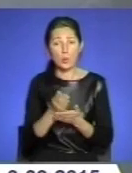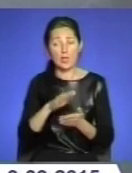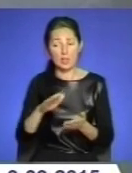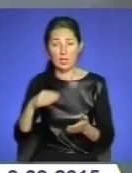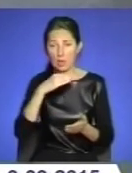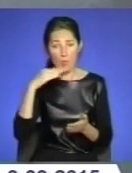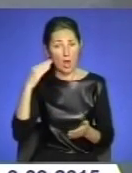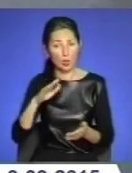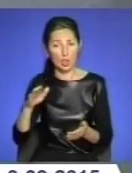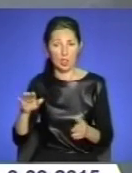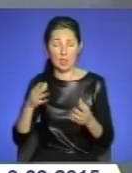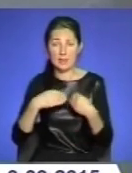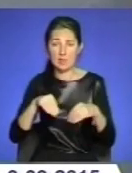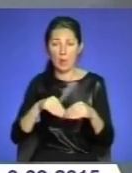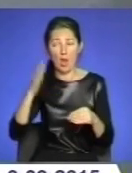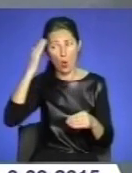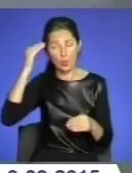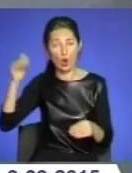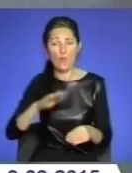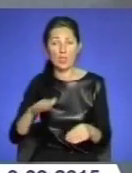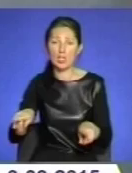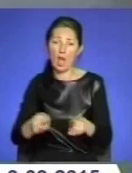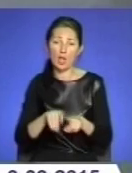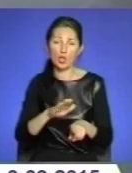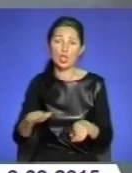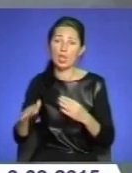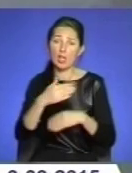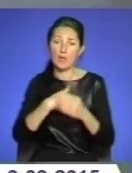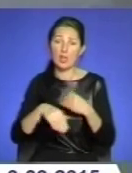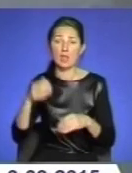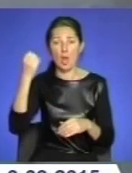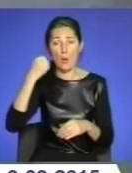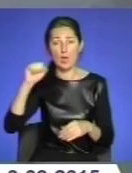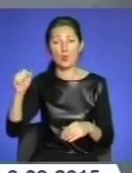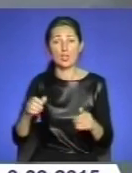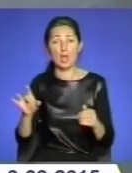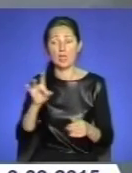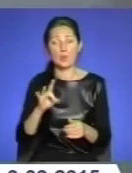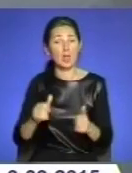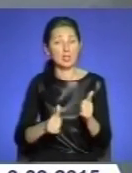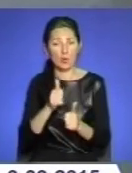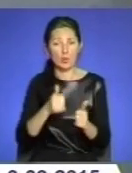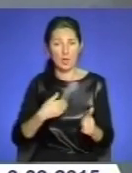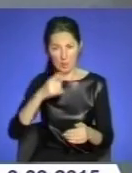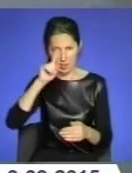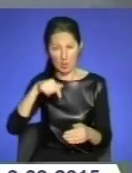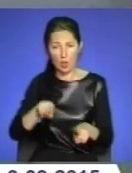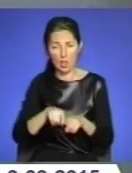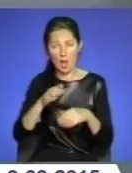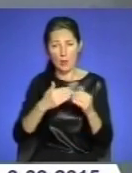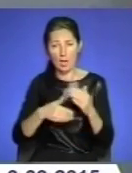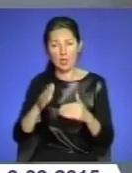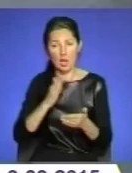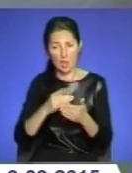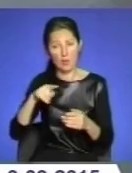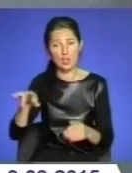сімей, обдаровані діти, а також діти інвалідів, переможців республіканських конкурсів? Я знаю, така практика існує в